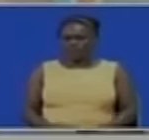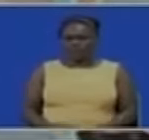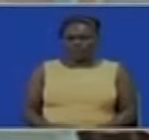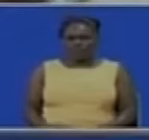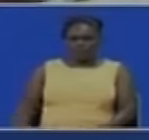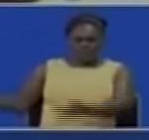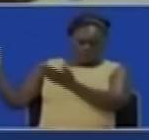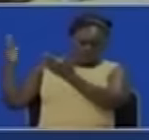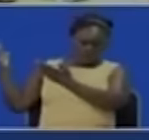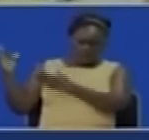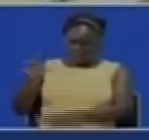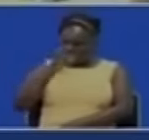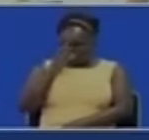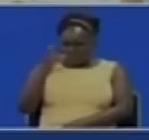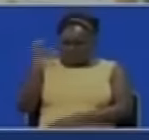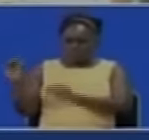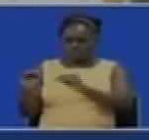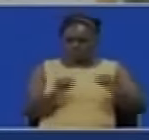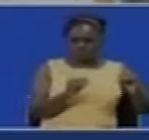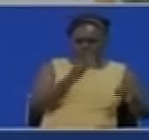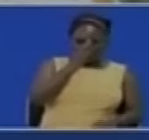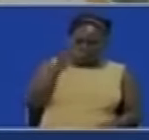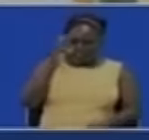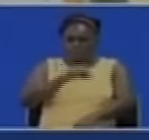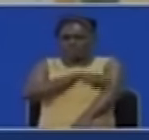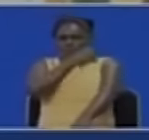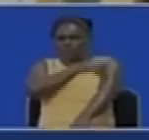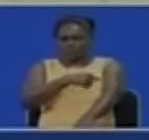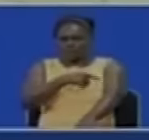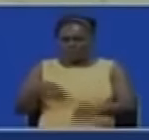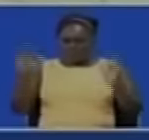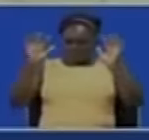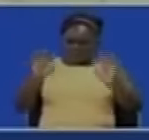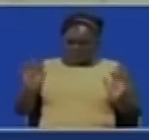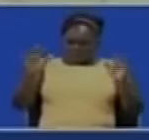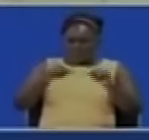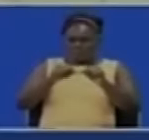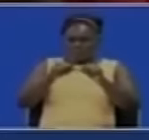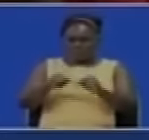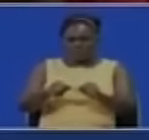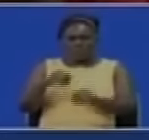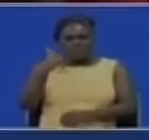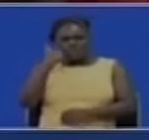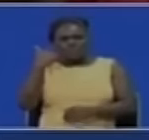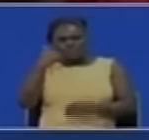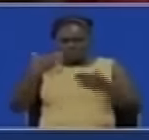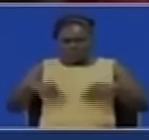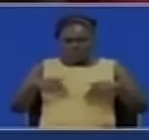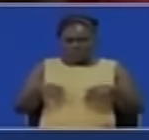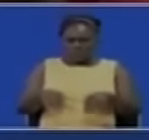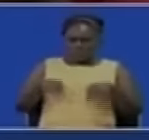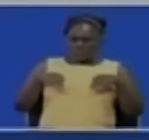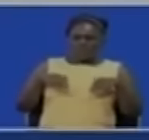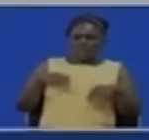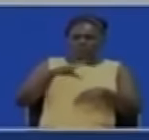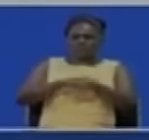Hapa ni katika hospitali ya rufaa ya Nyeri. Japo mgomo ungali upo, hawa ni wagonjwa wanaosubiri kupata